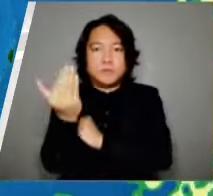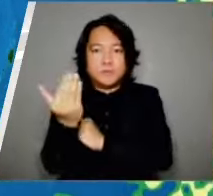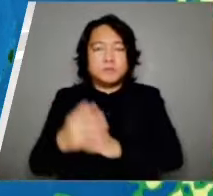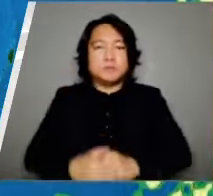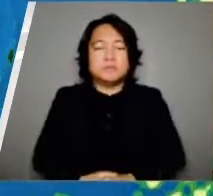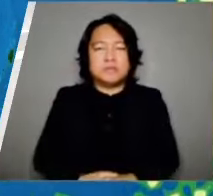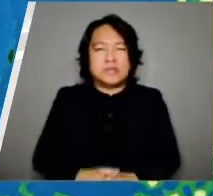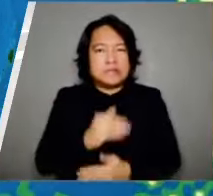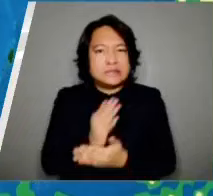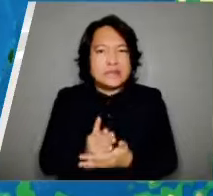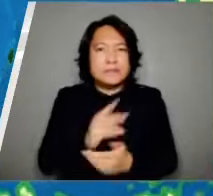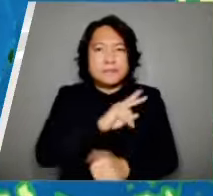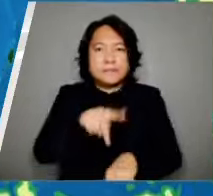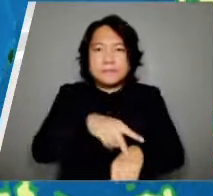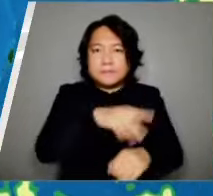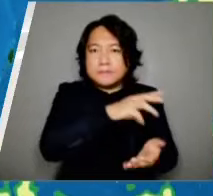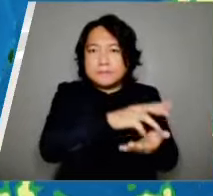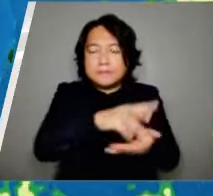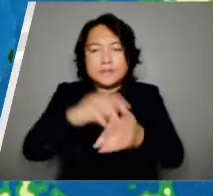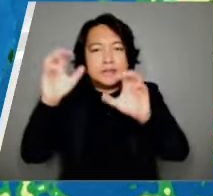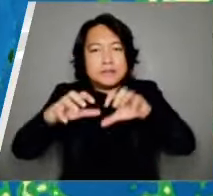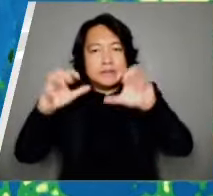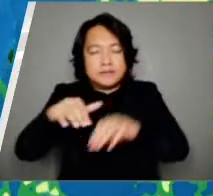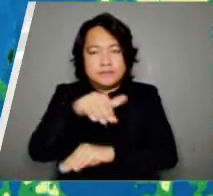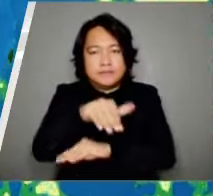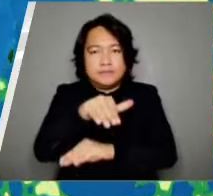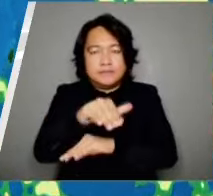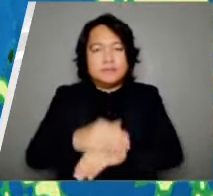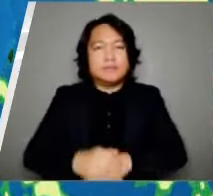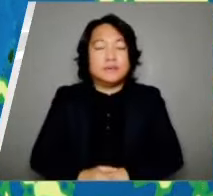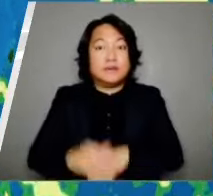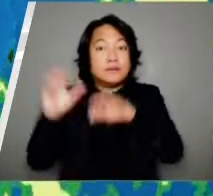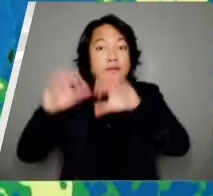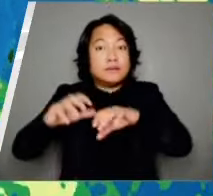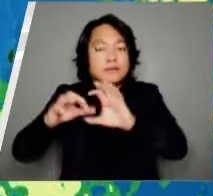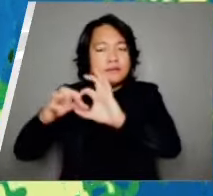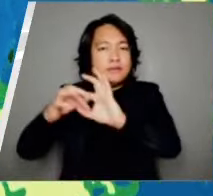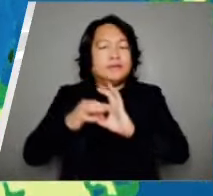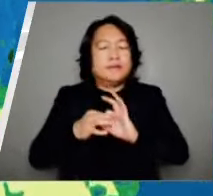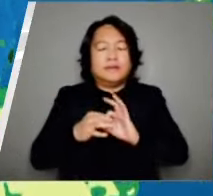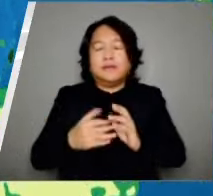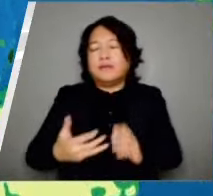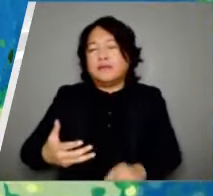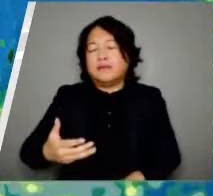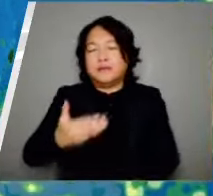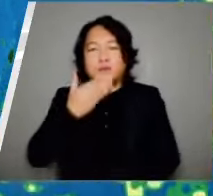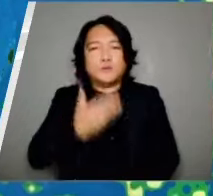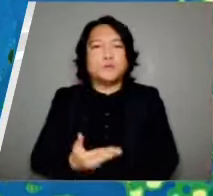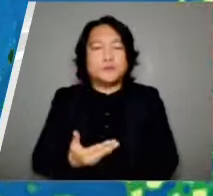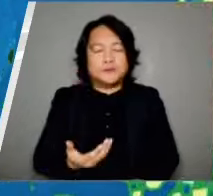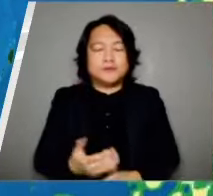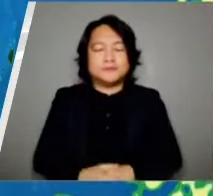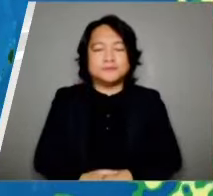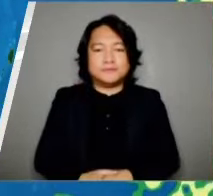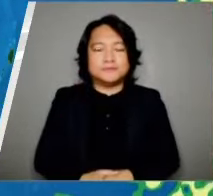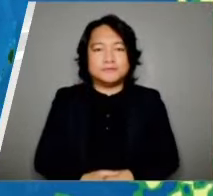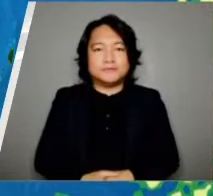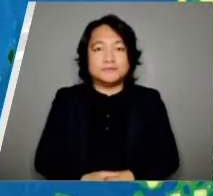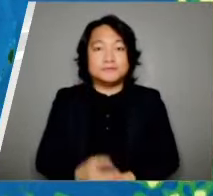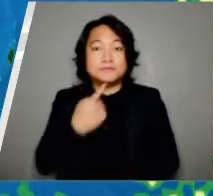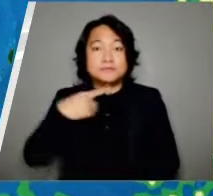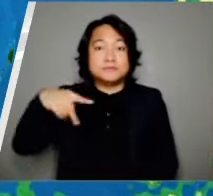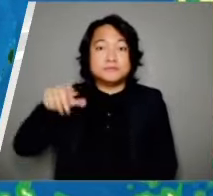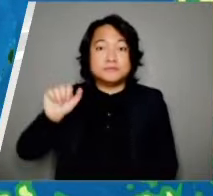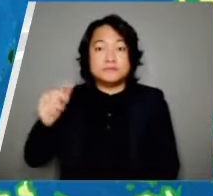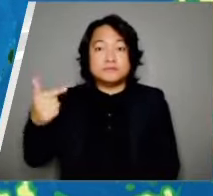lugar pagdating ng hapon bagamat malaking ginhawa ang pag-ulan sa gitna ng mainit na panahon. Ayon sa PAGASA, hindi pa ito ang